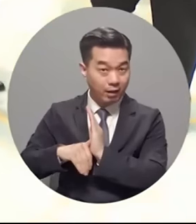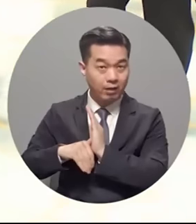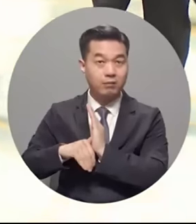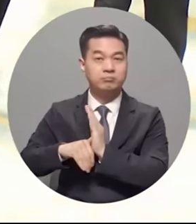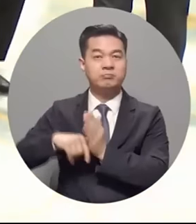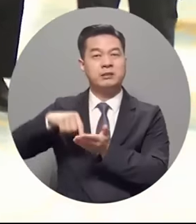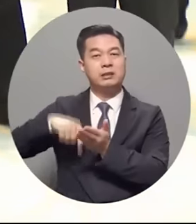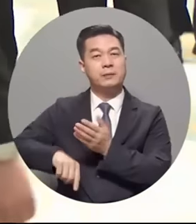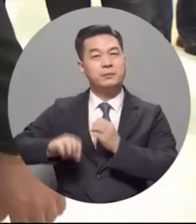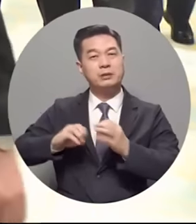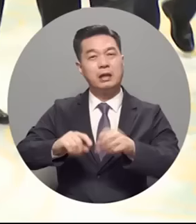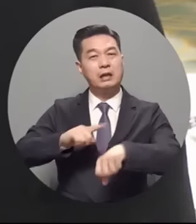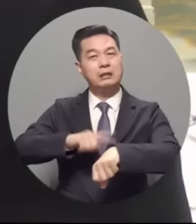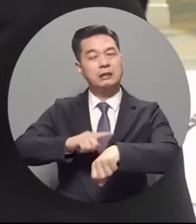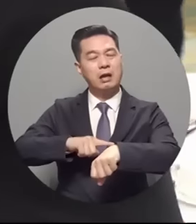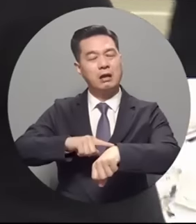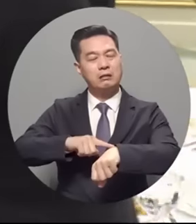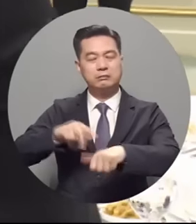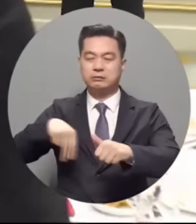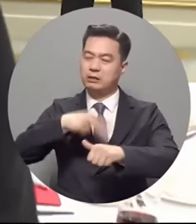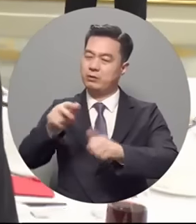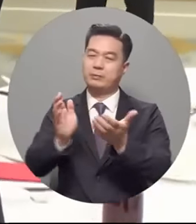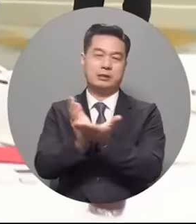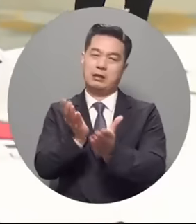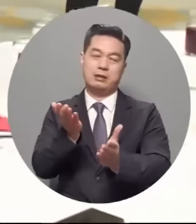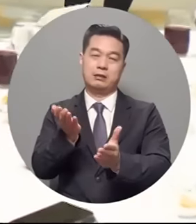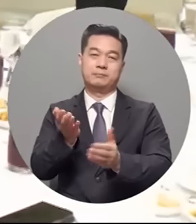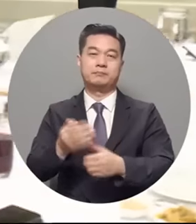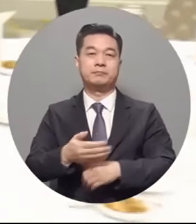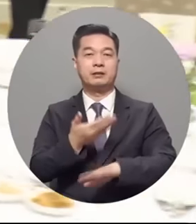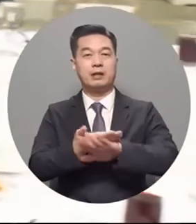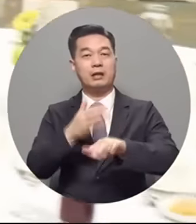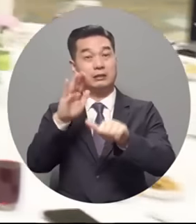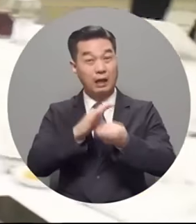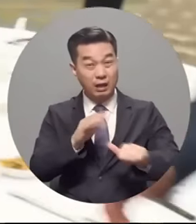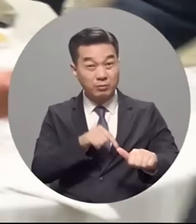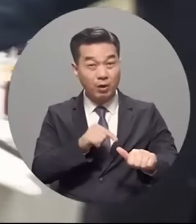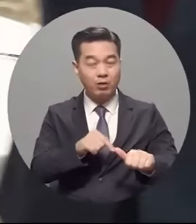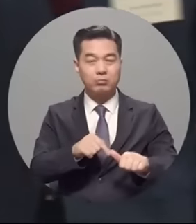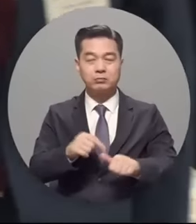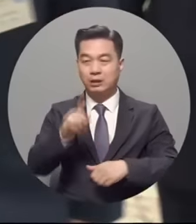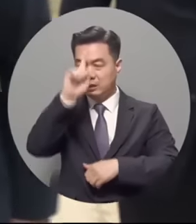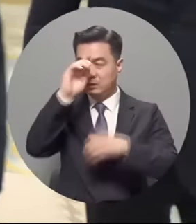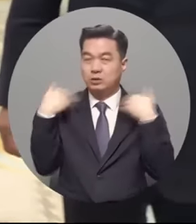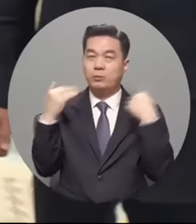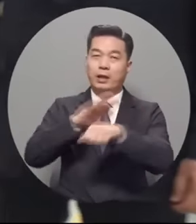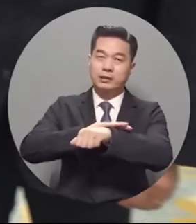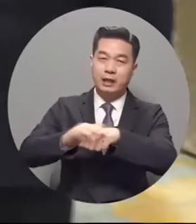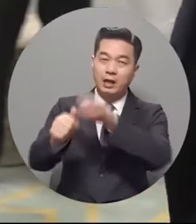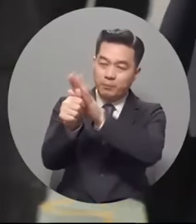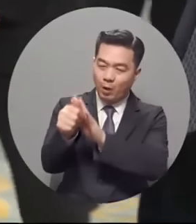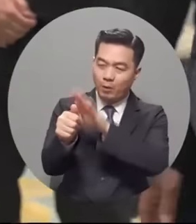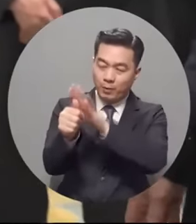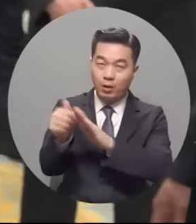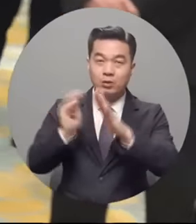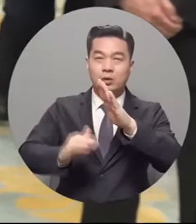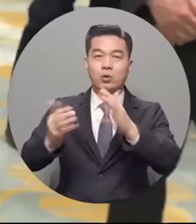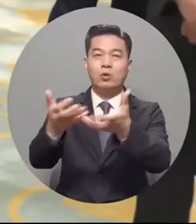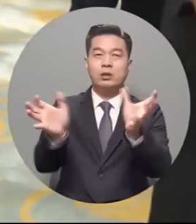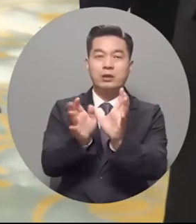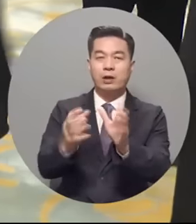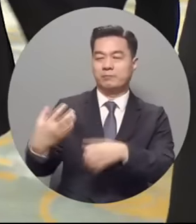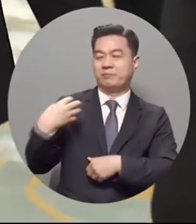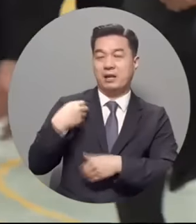할 시간이나 상황은 아니었다고 했고 다른 낙선 의원은 정부에 잘 보여서 공공기관이라도 가야 하는데